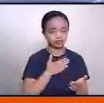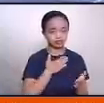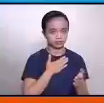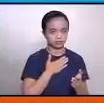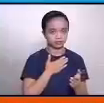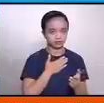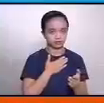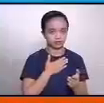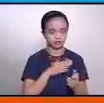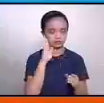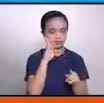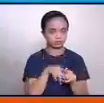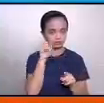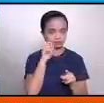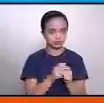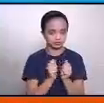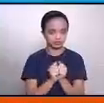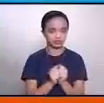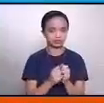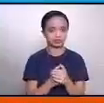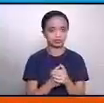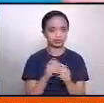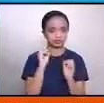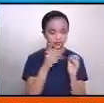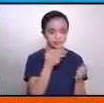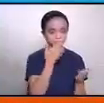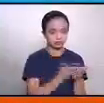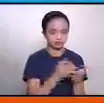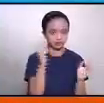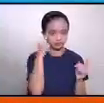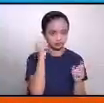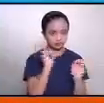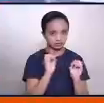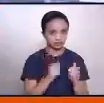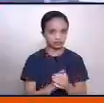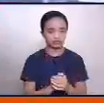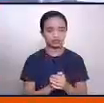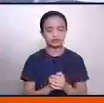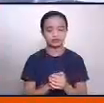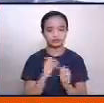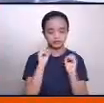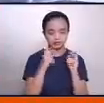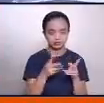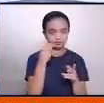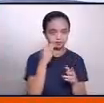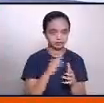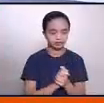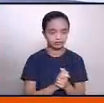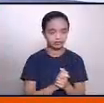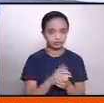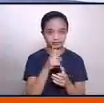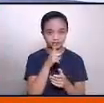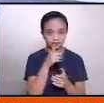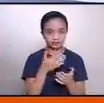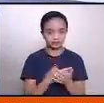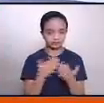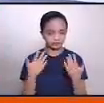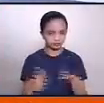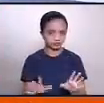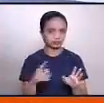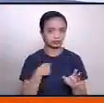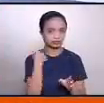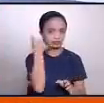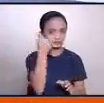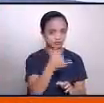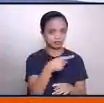dyan po akong tumuloy kahapon. Good, hapon. Sige po, good. Kasi kung akala ko wala, papahotel po namin kayo. Sige ma'am, lunch muna kayo. Pagkatapos niya,